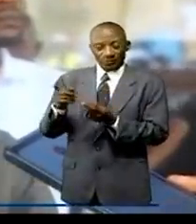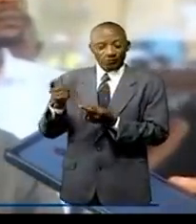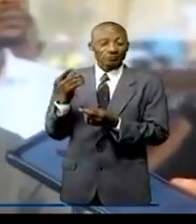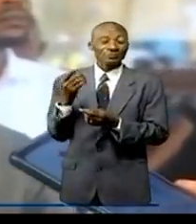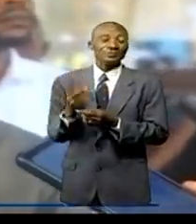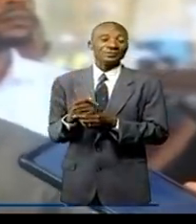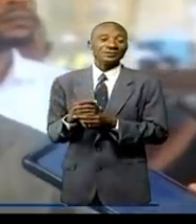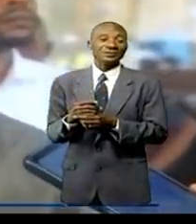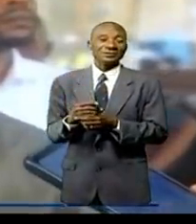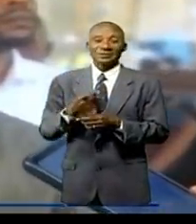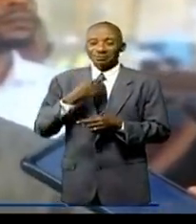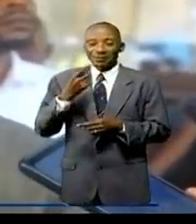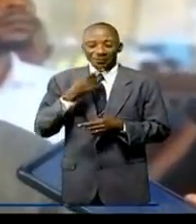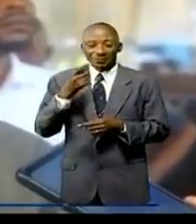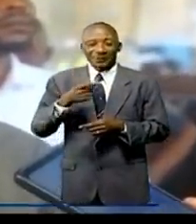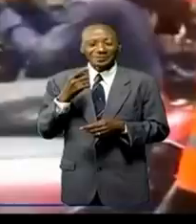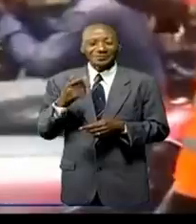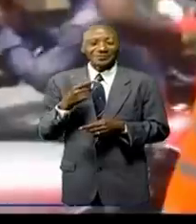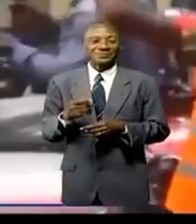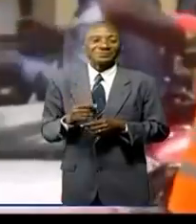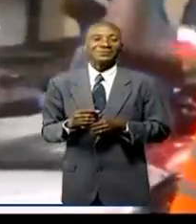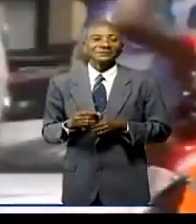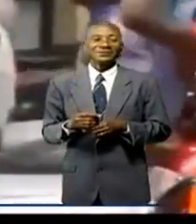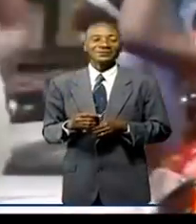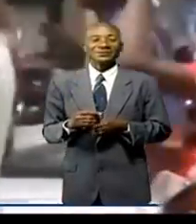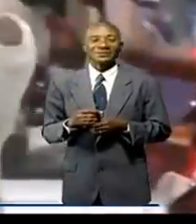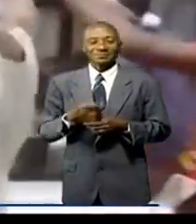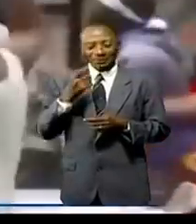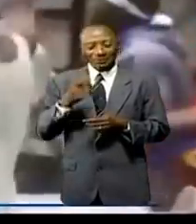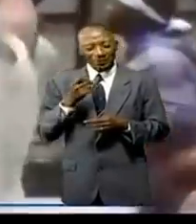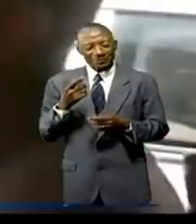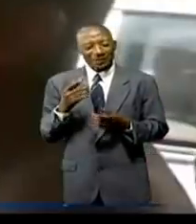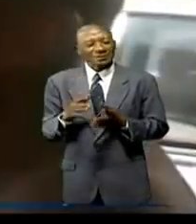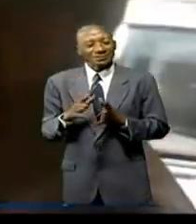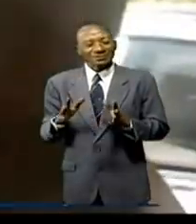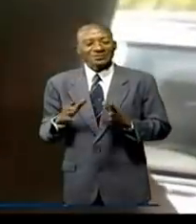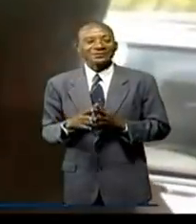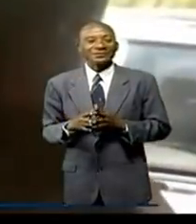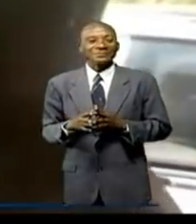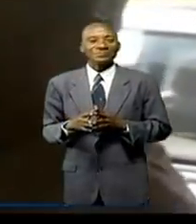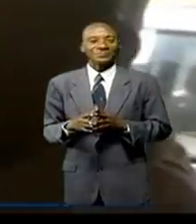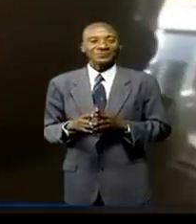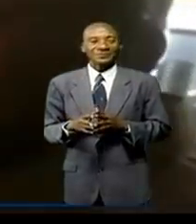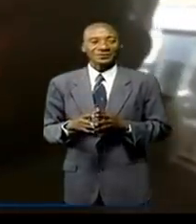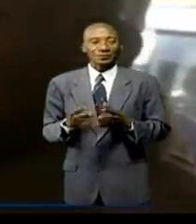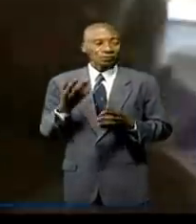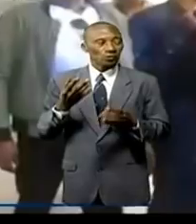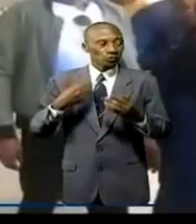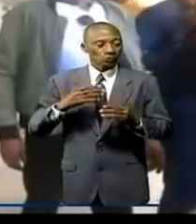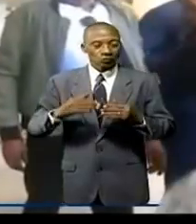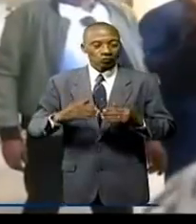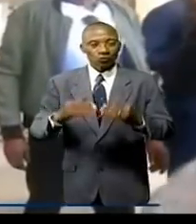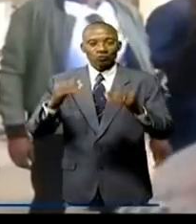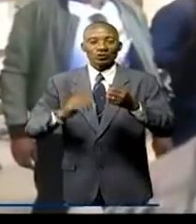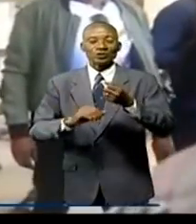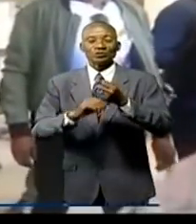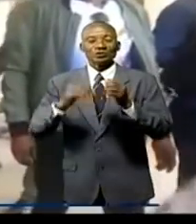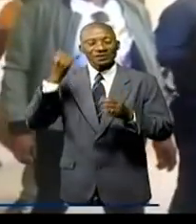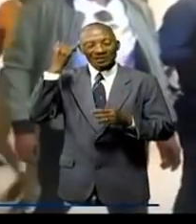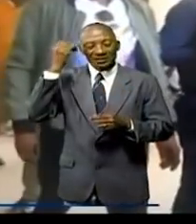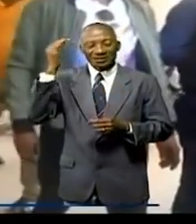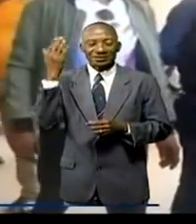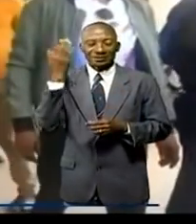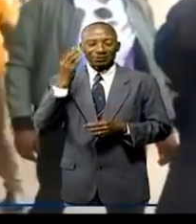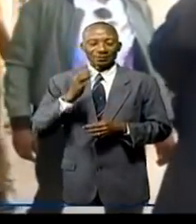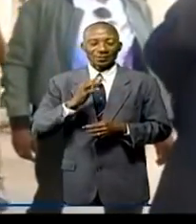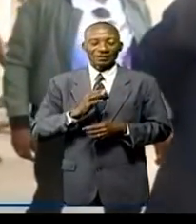d'une manière inconstitutionnelle. Tout en invitant les Maniémiens à soutenir les chefs de l'État Félix-Antoine Tshisekedi Tshilombo, le